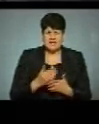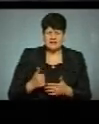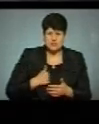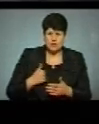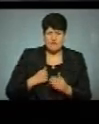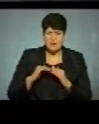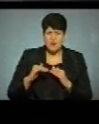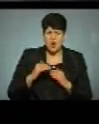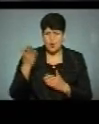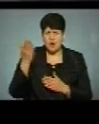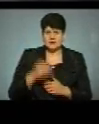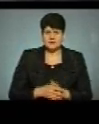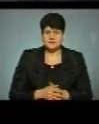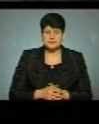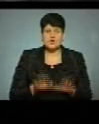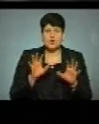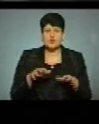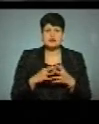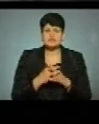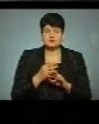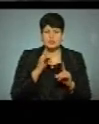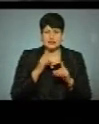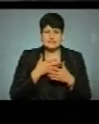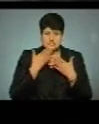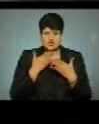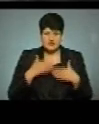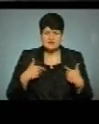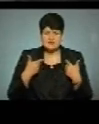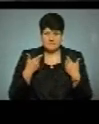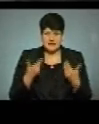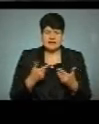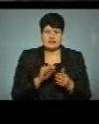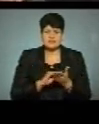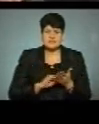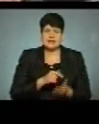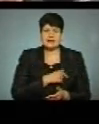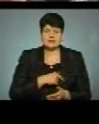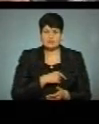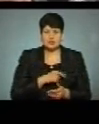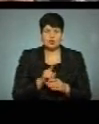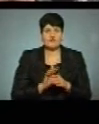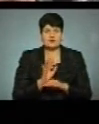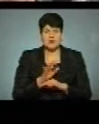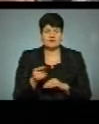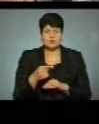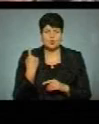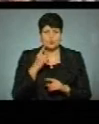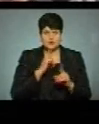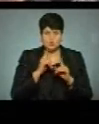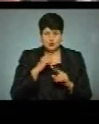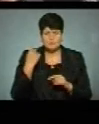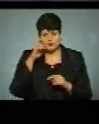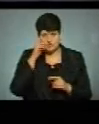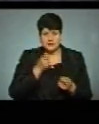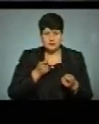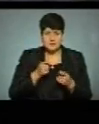полігони. Голова селищної ради Петро Осіпчук зачитав звернення, яке написали депутати. Каже, його відправлять в Тернопільську облраду,